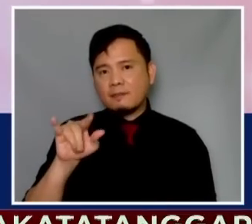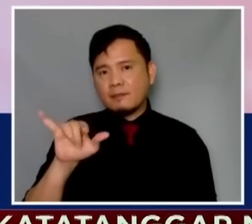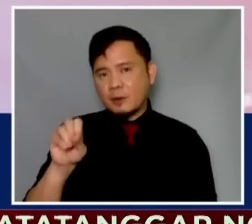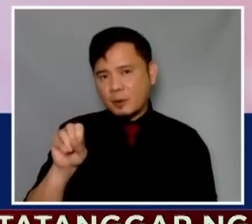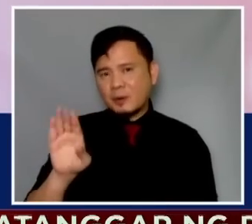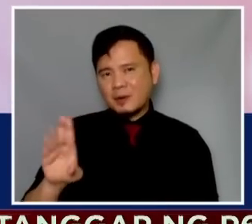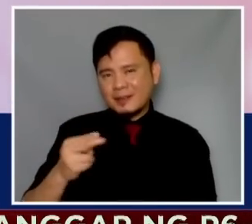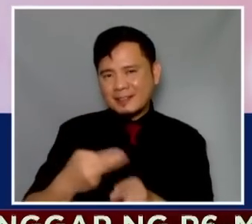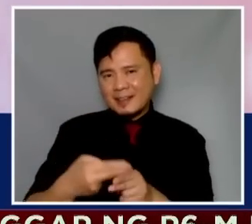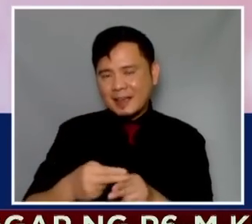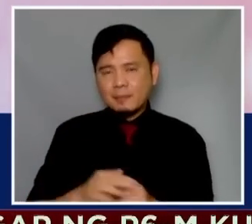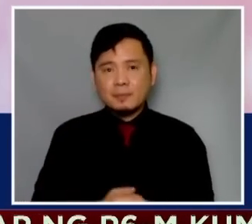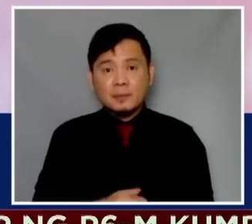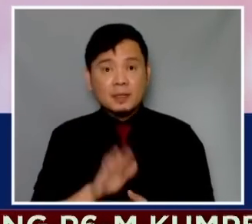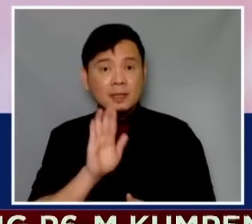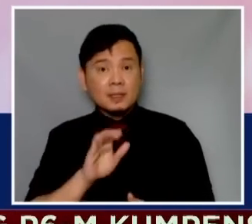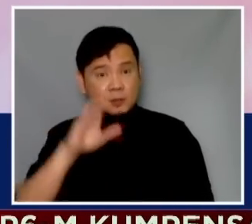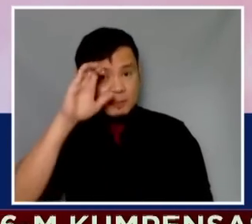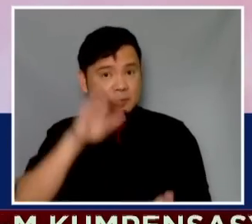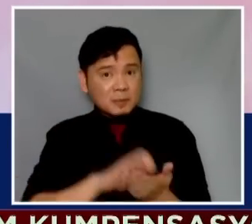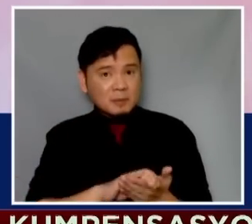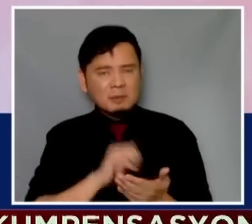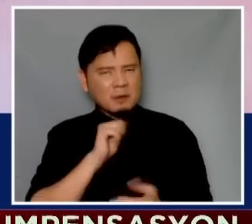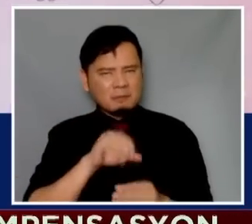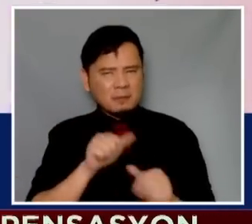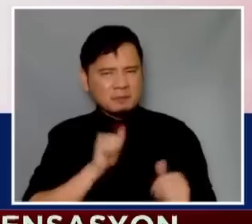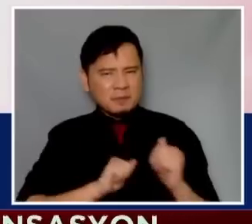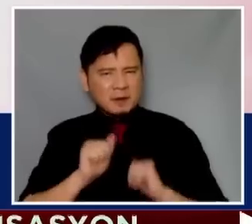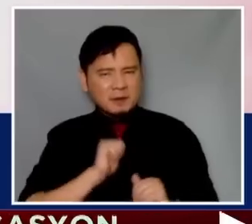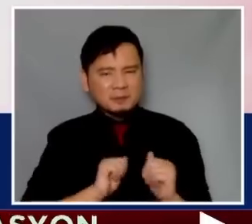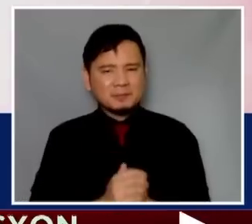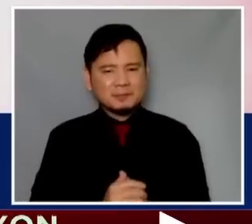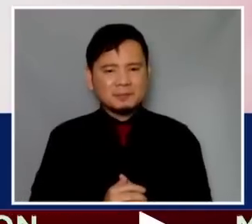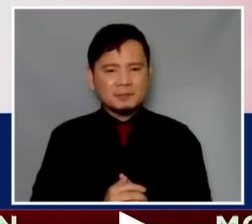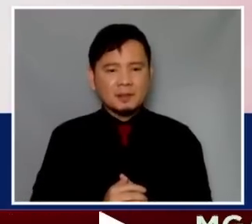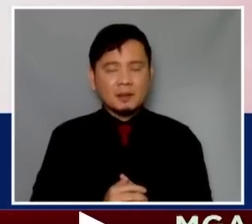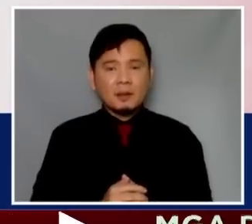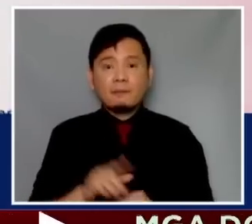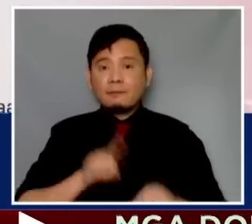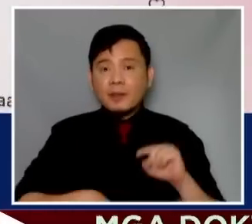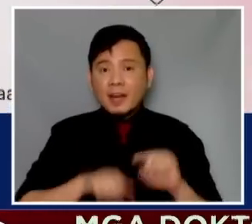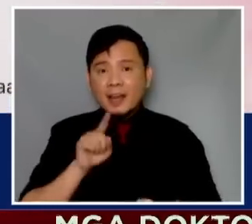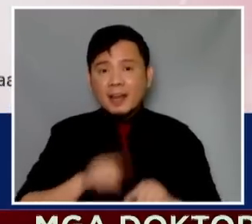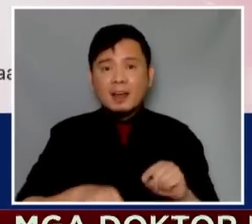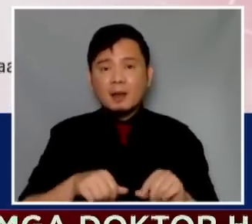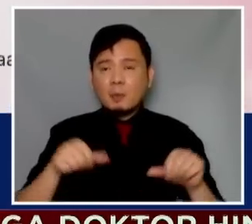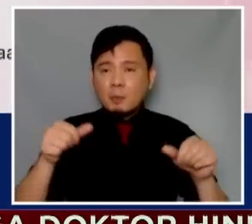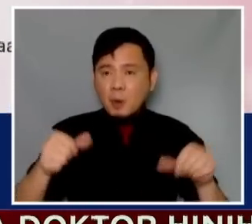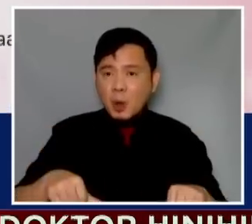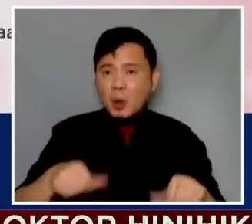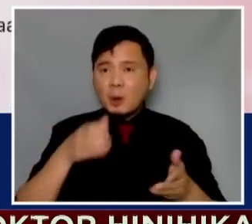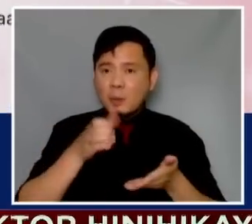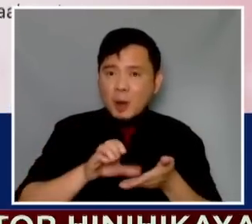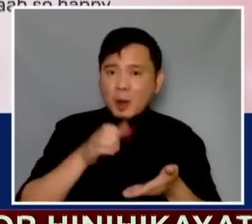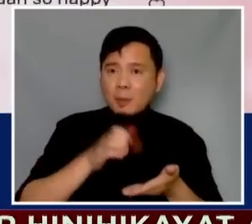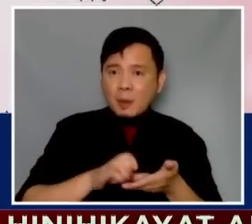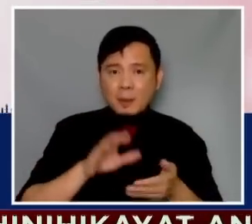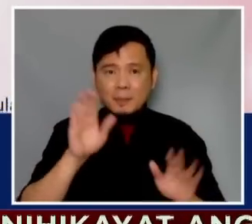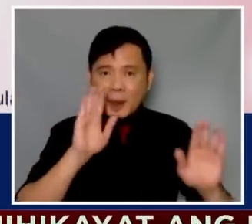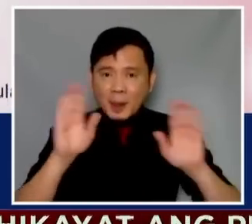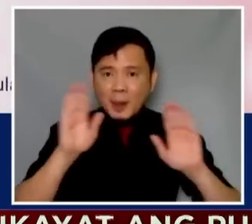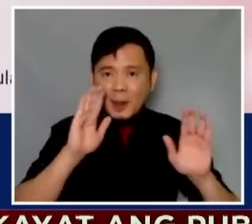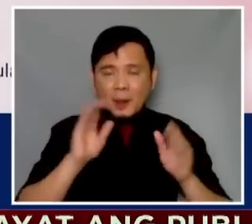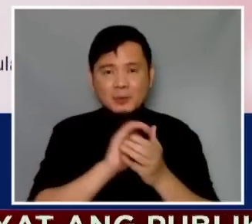kanyang non-showbiz partner. Bumuhos ang pagbati ng kanilang mga kaibigan nang mag-post si Angeline sa kanyang Instagram ng